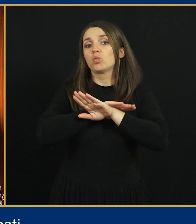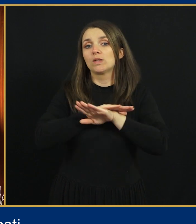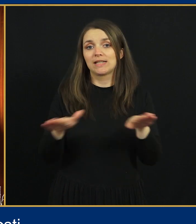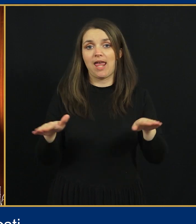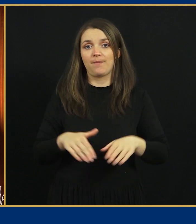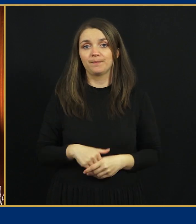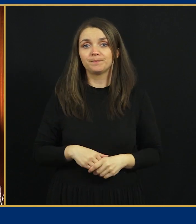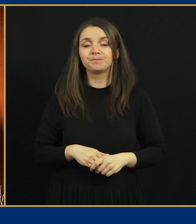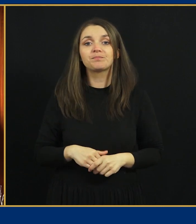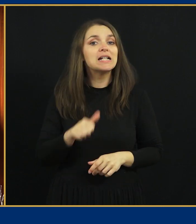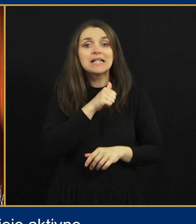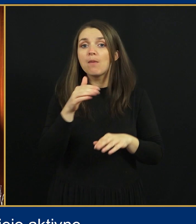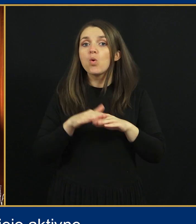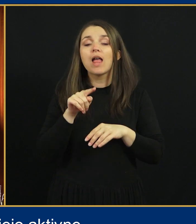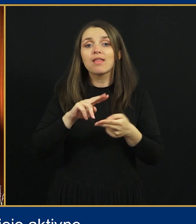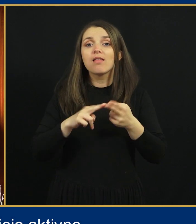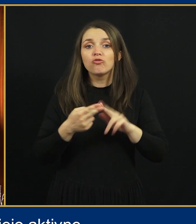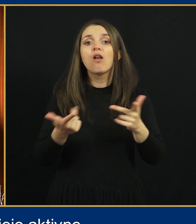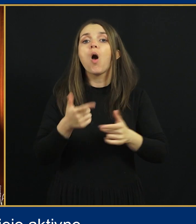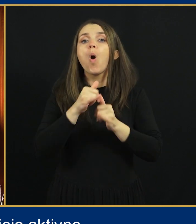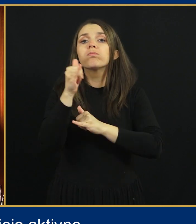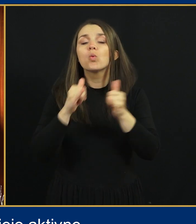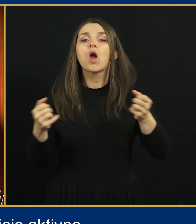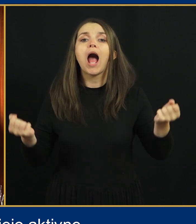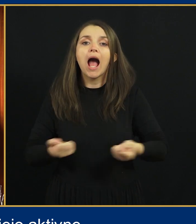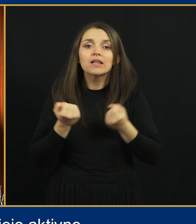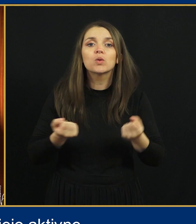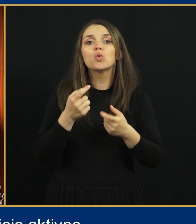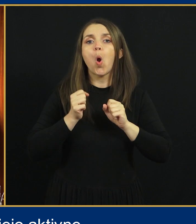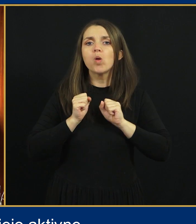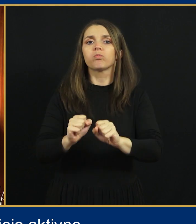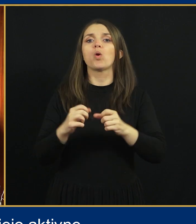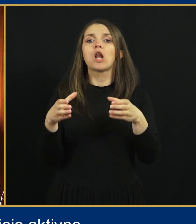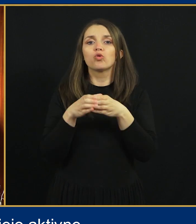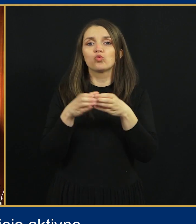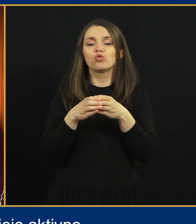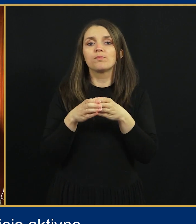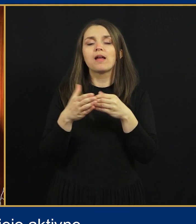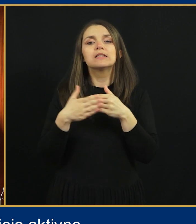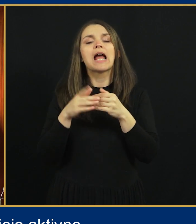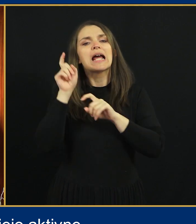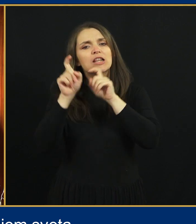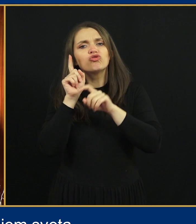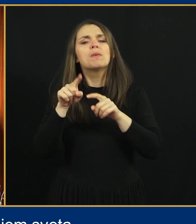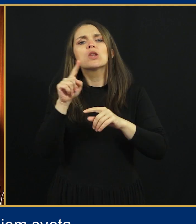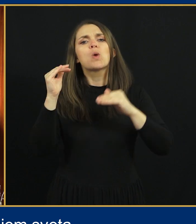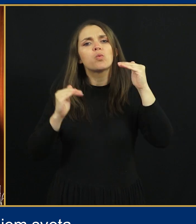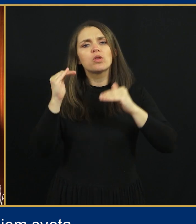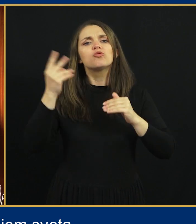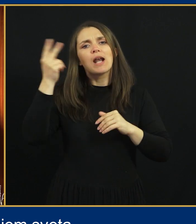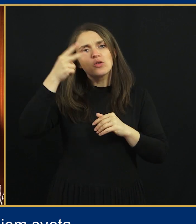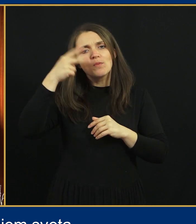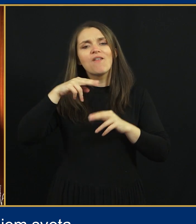vse. Le na ta način se lahko oblikujejo aktivne in odporne družbe s kritičnim in